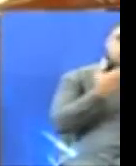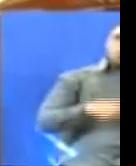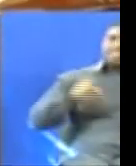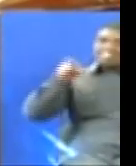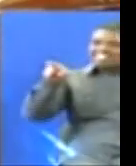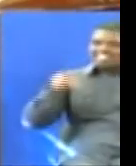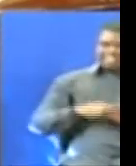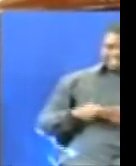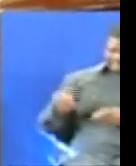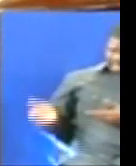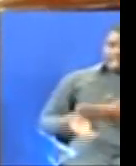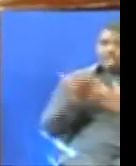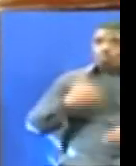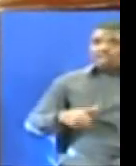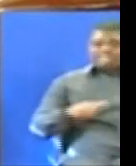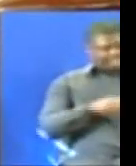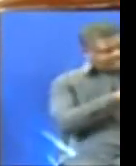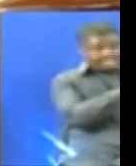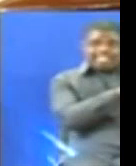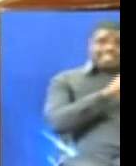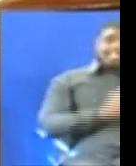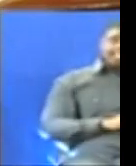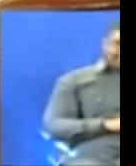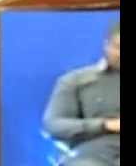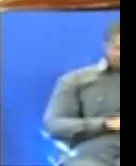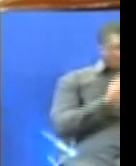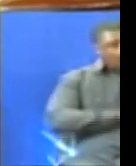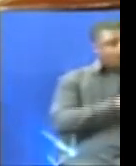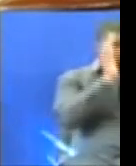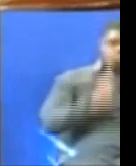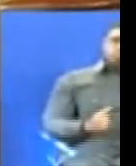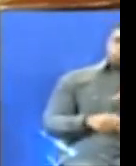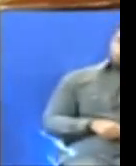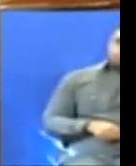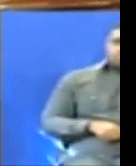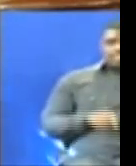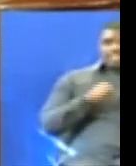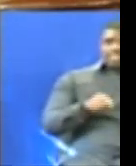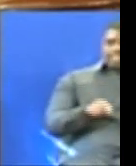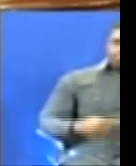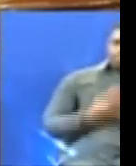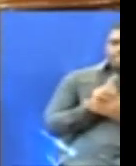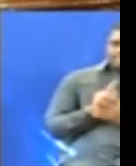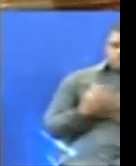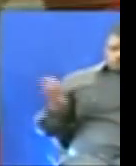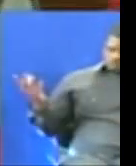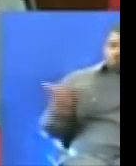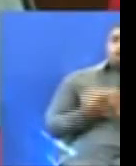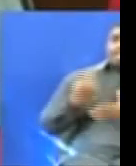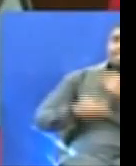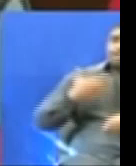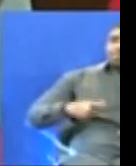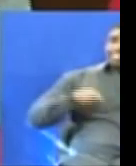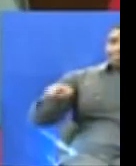makatibu wakuu. Hili jambo lisingeweza kufanikiwa kama hapa ilivyofikia ni kutokana na umoja uliopo kwenye wizara hii.